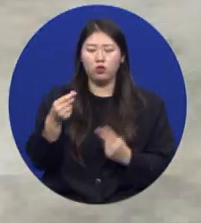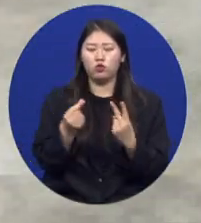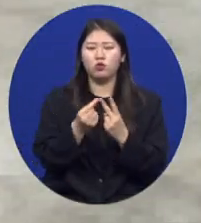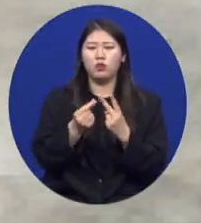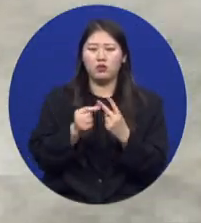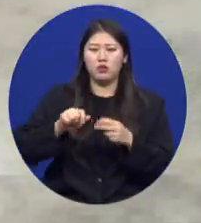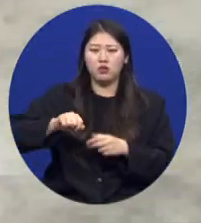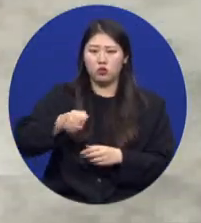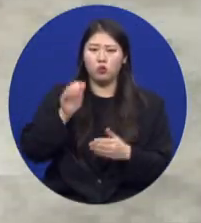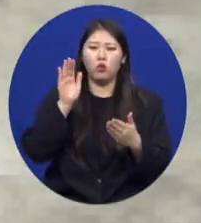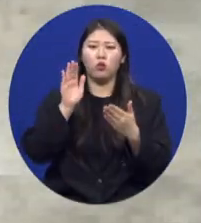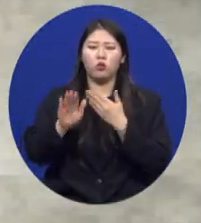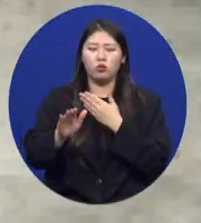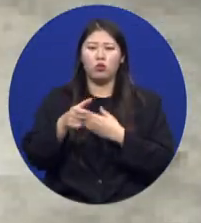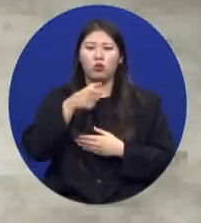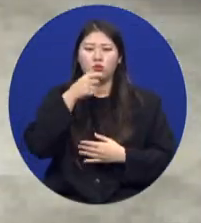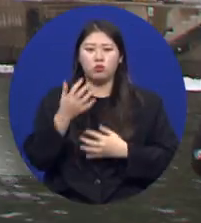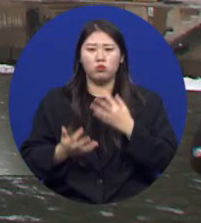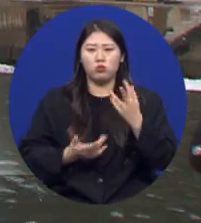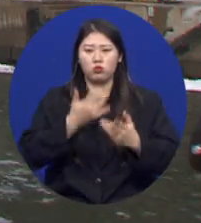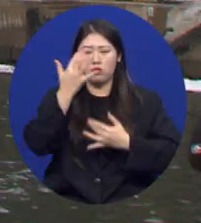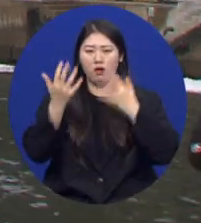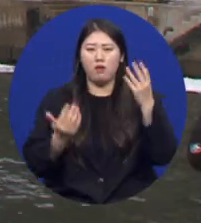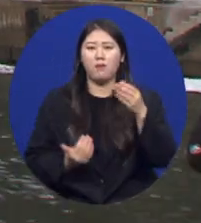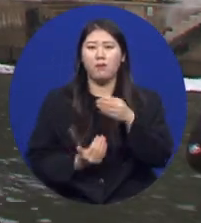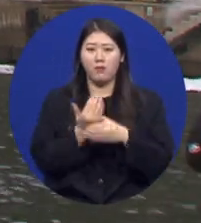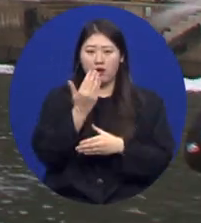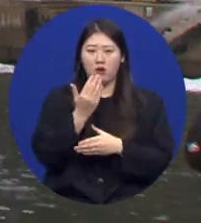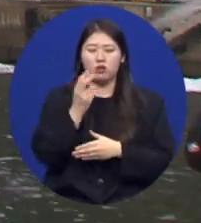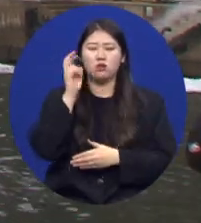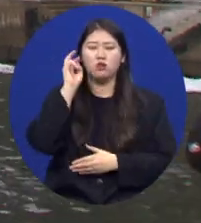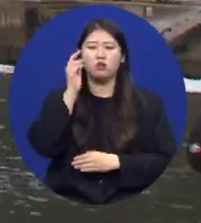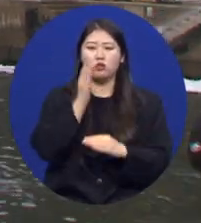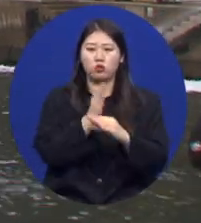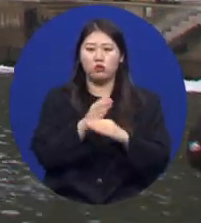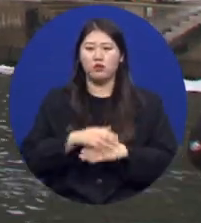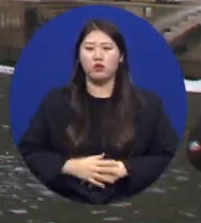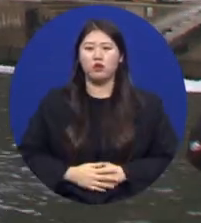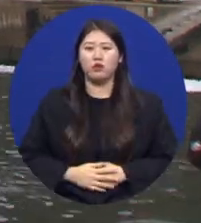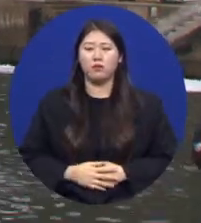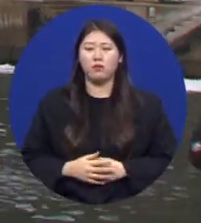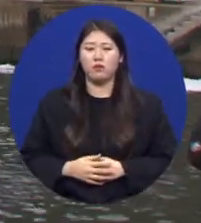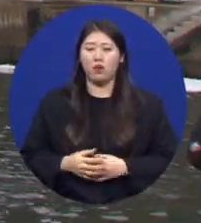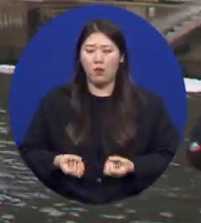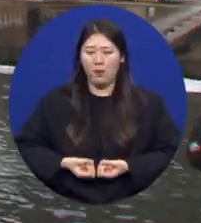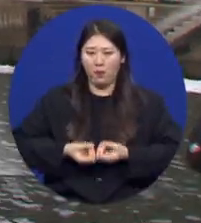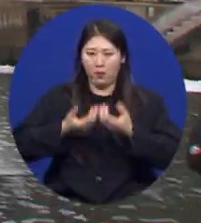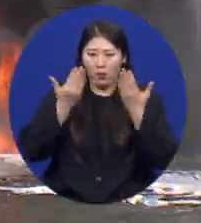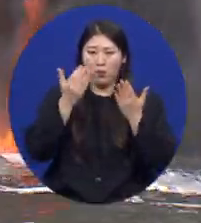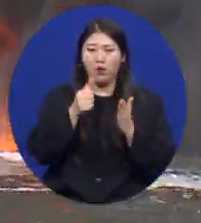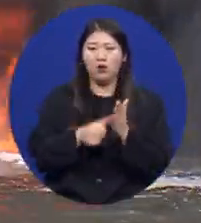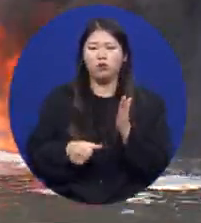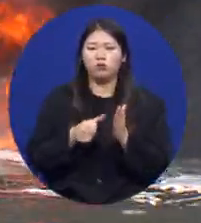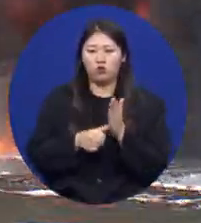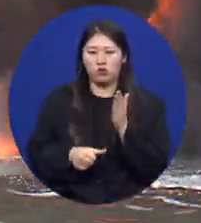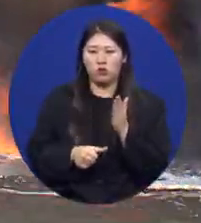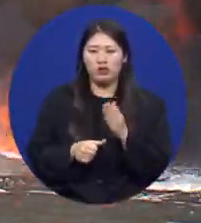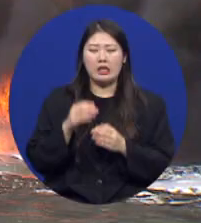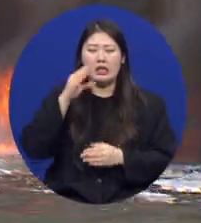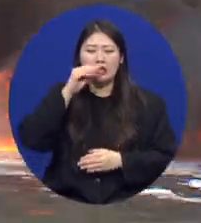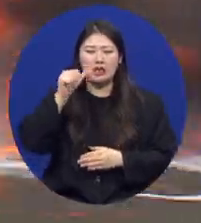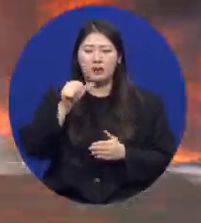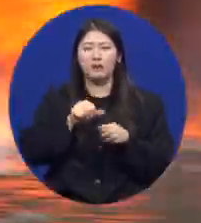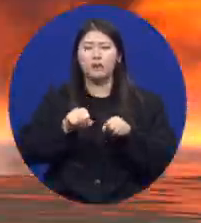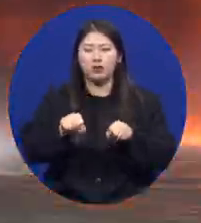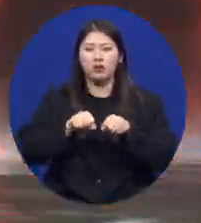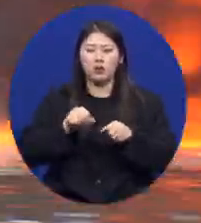걸다 불꽃이 튀면서 폭발이 일어난 것으로 보고 있습니다. 폭발을 일으킨 인화성 물질은 기름때를